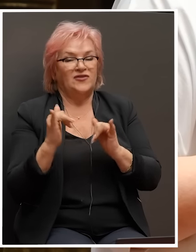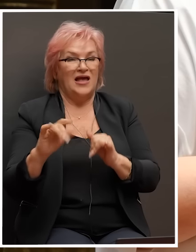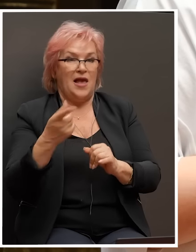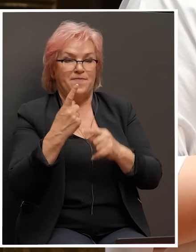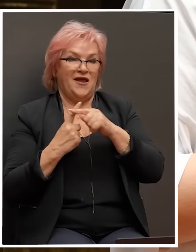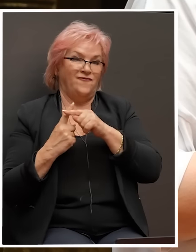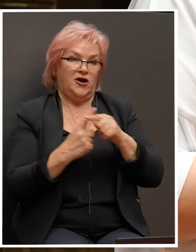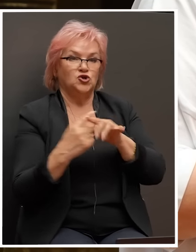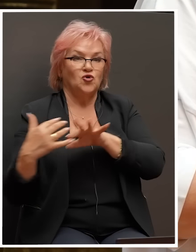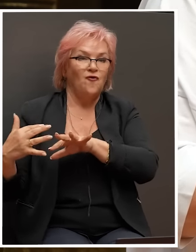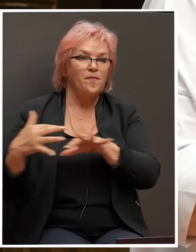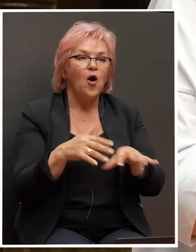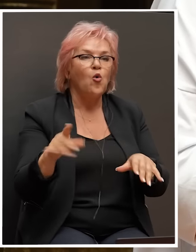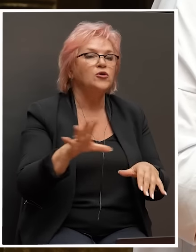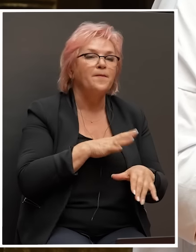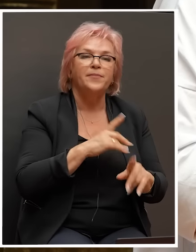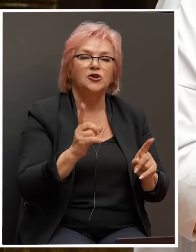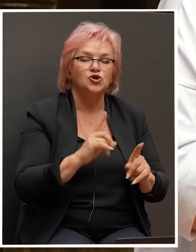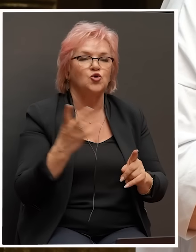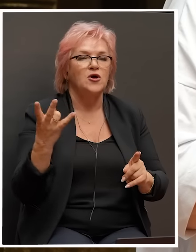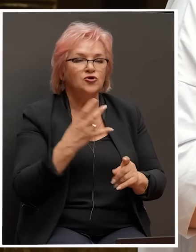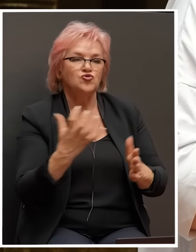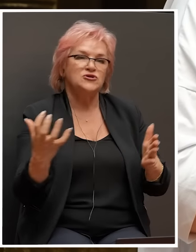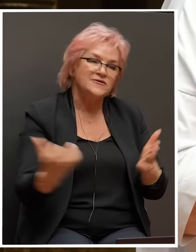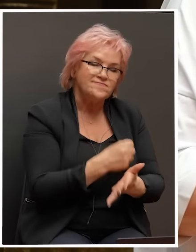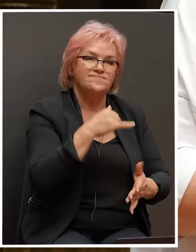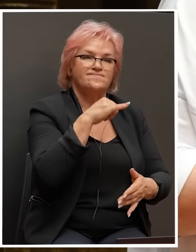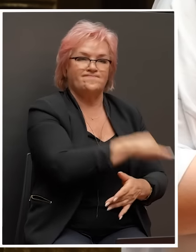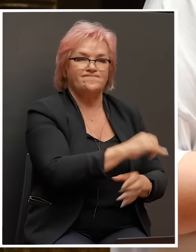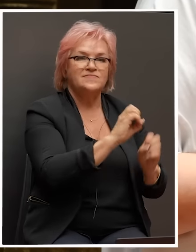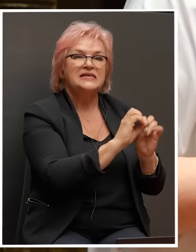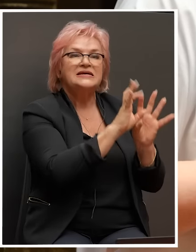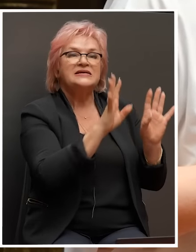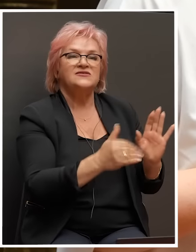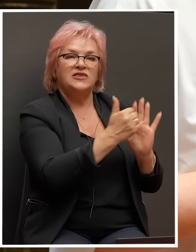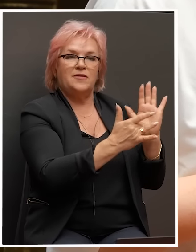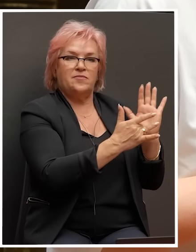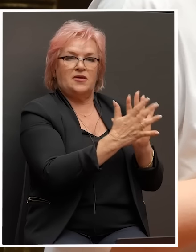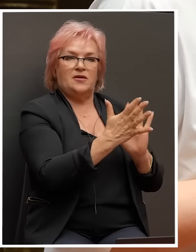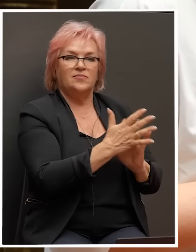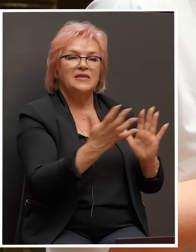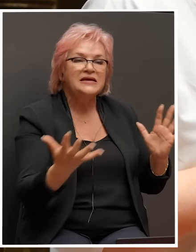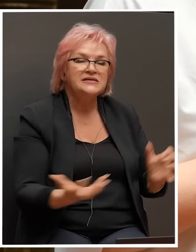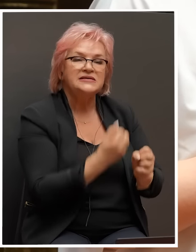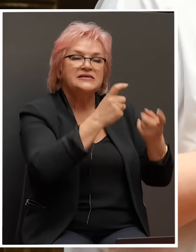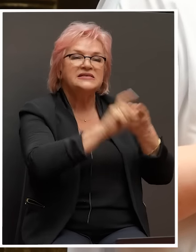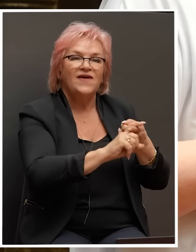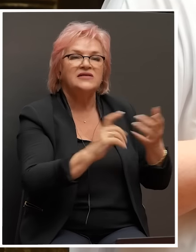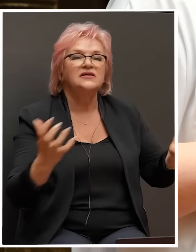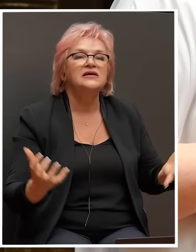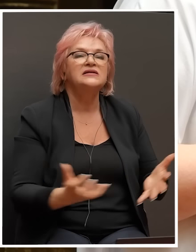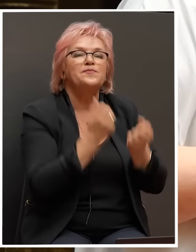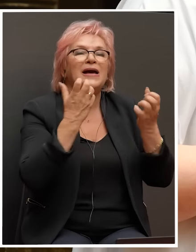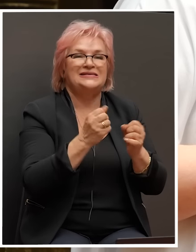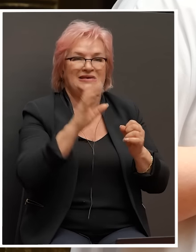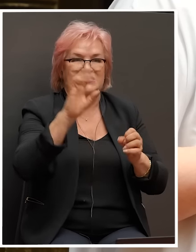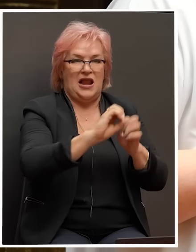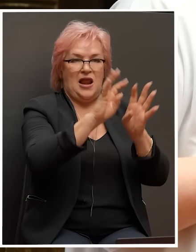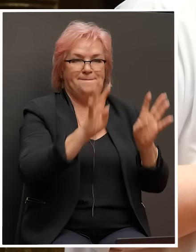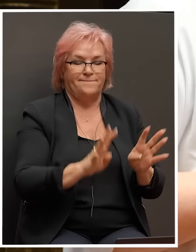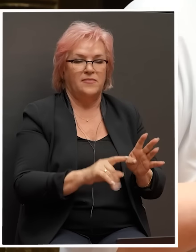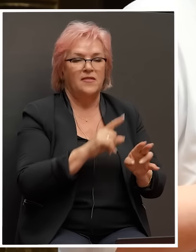крестового похода послужило то, что надо отбить у неверных, значит, святыни, связанные со Спасителем. Ну, их не столько обили,